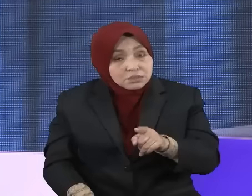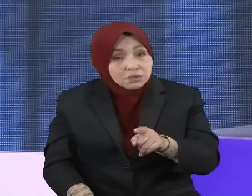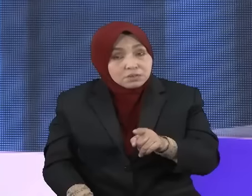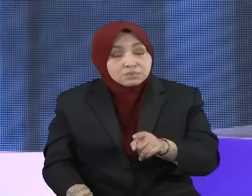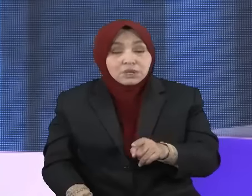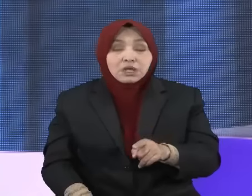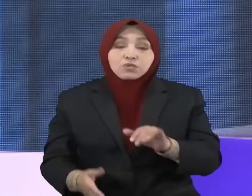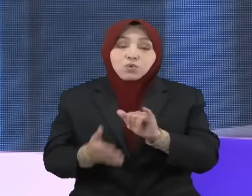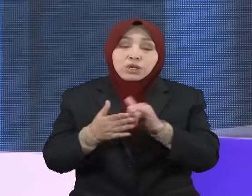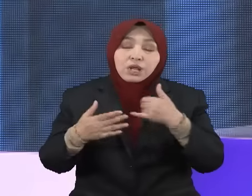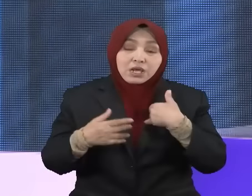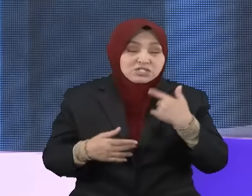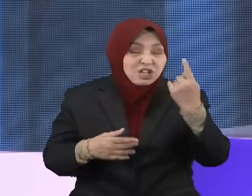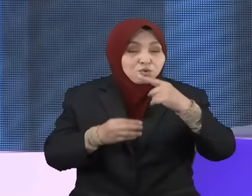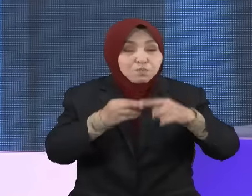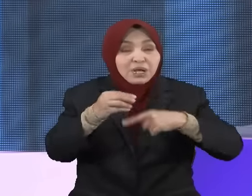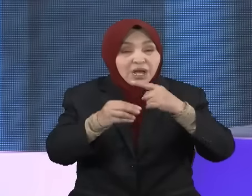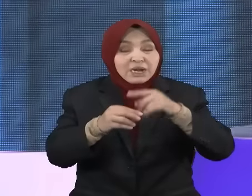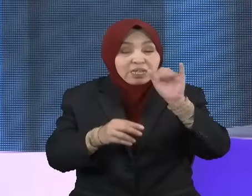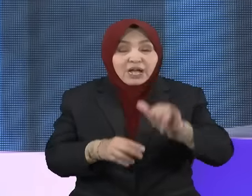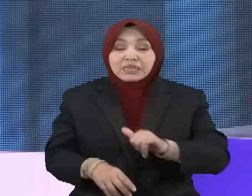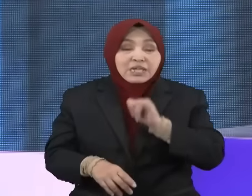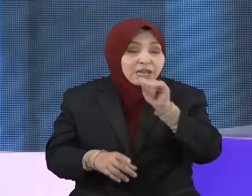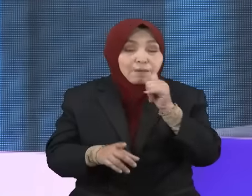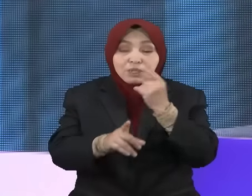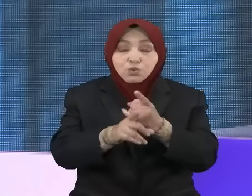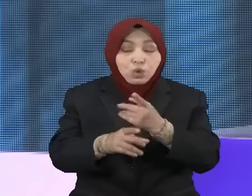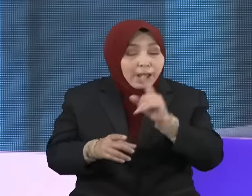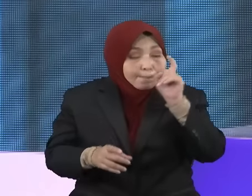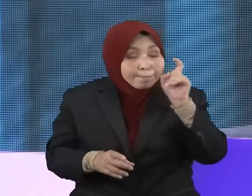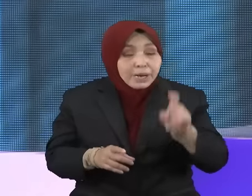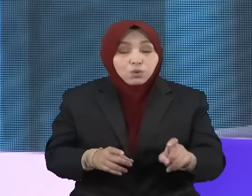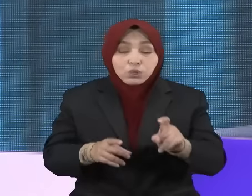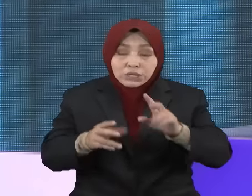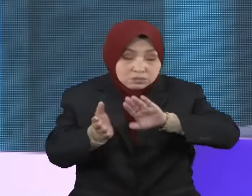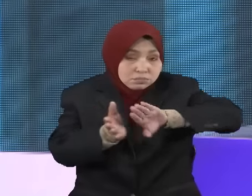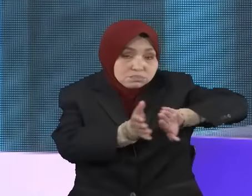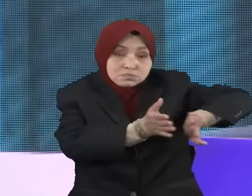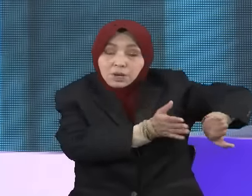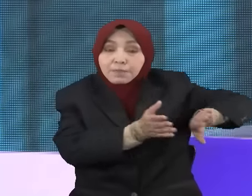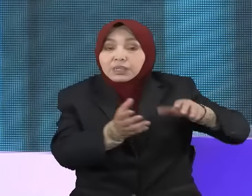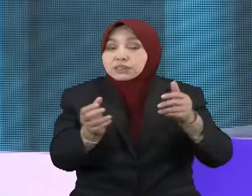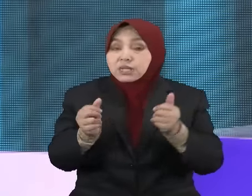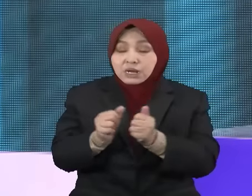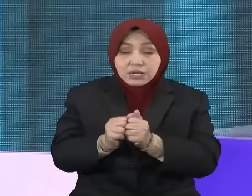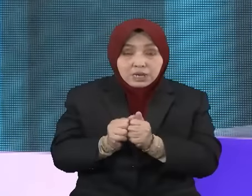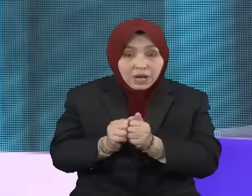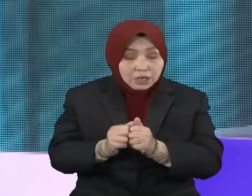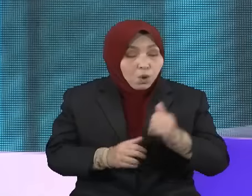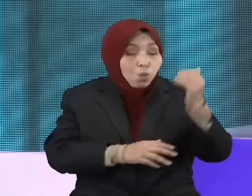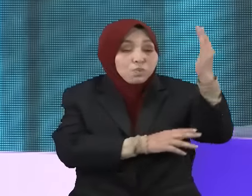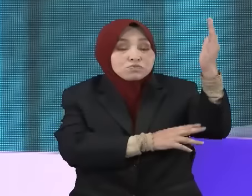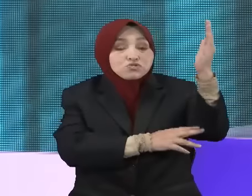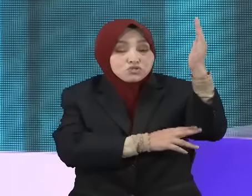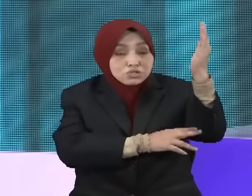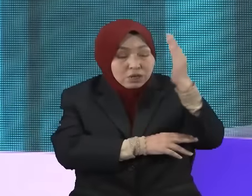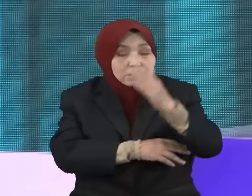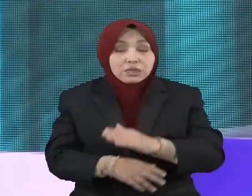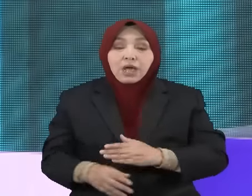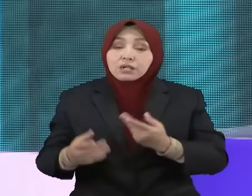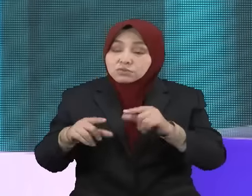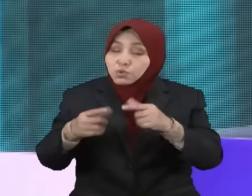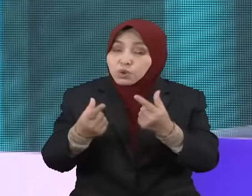ia adalah satu perkara yang tidak benar yang perlu diketepikan dengan al-hujjatul baligh.